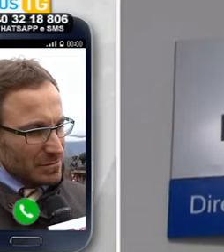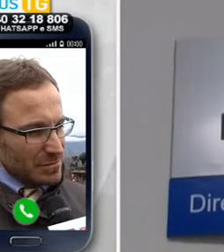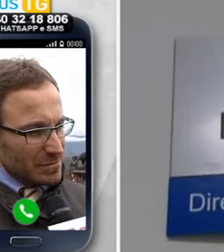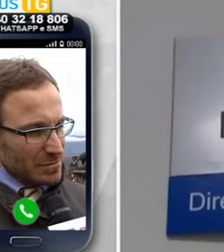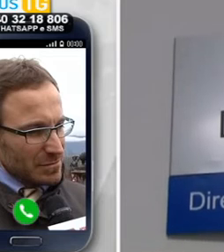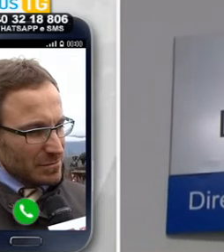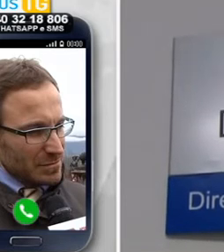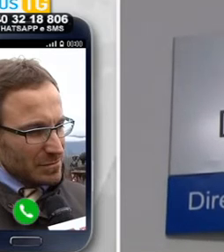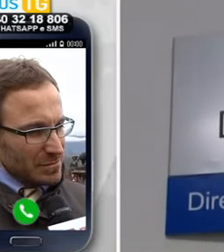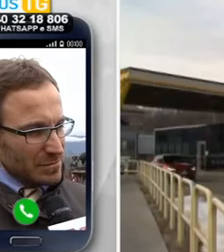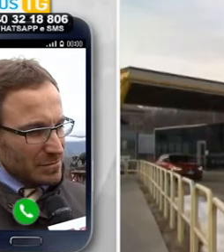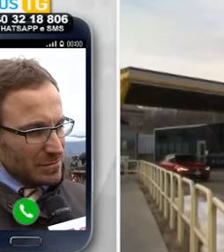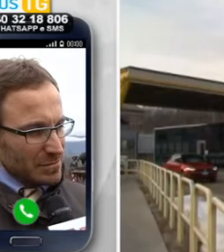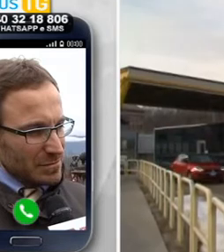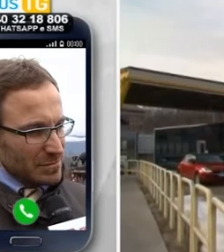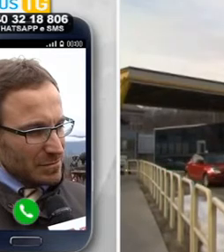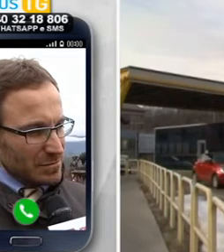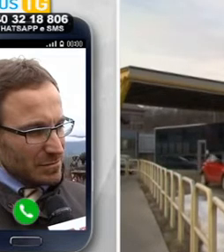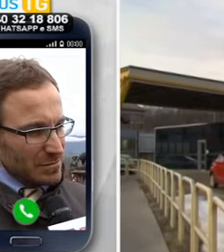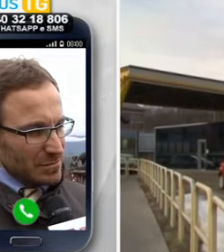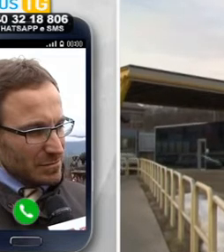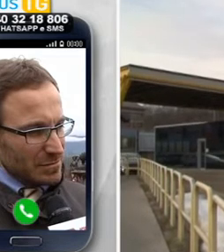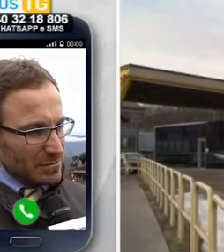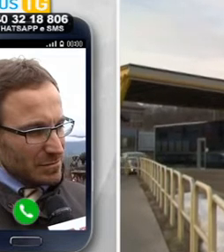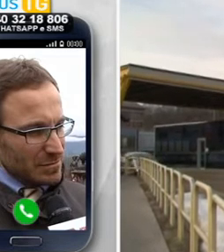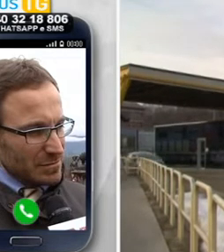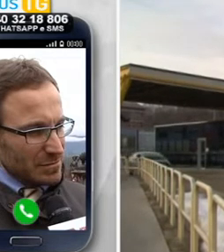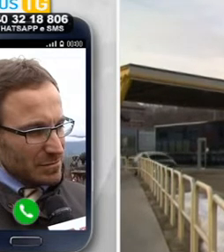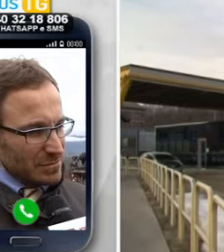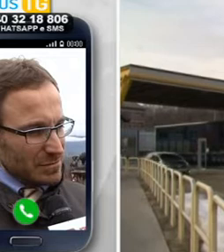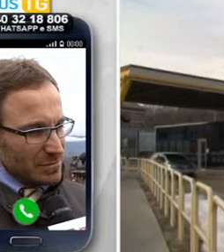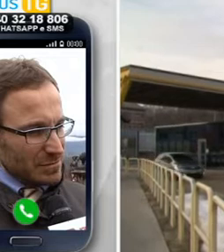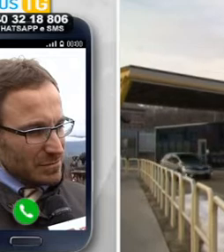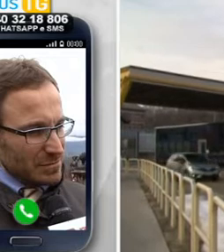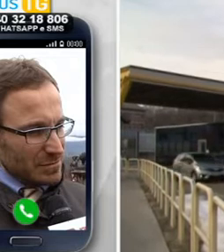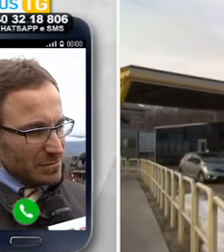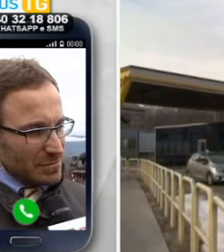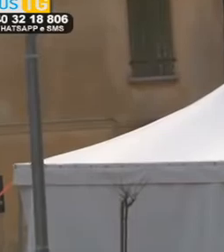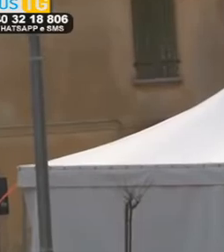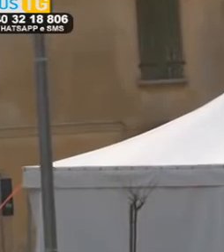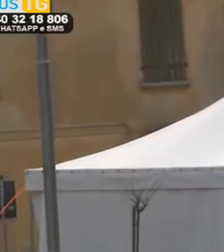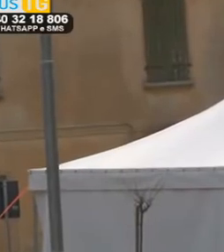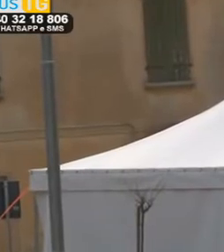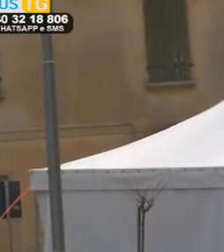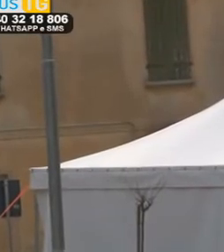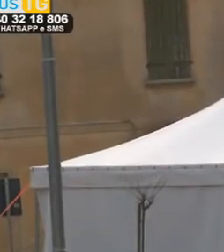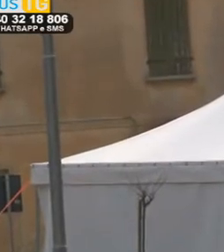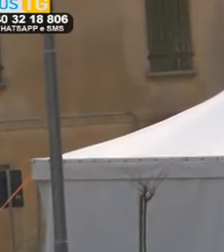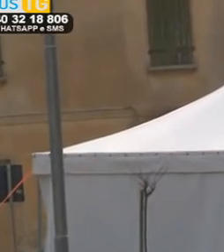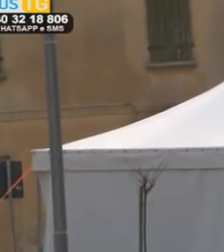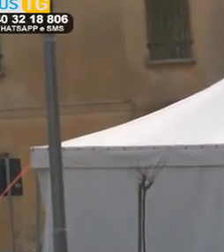rimane AIRE, già è difficile, in quanto essere AIRE vuol dire presupporre che la persona non ha nemmeno il medico di base. Il dubbio